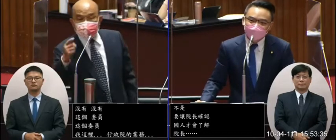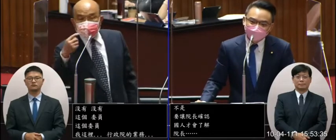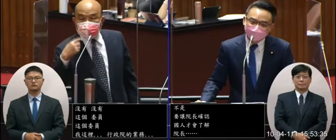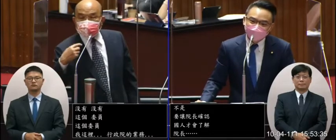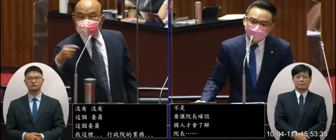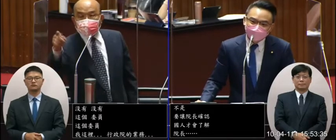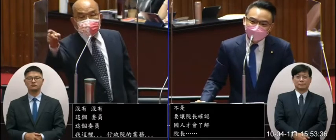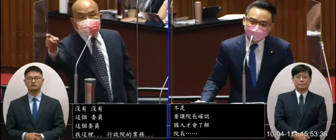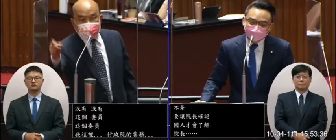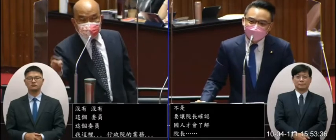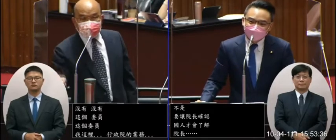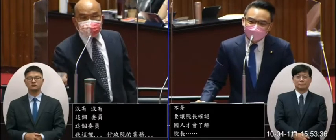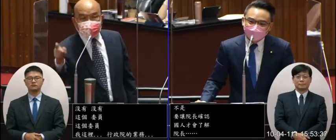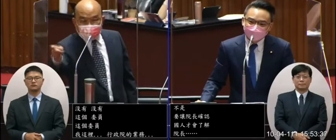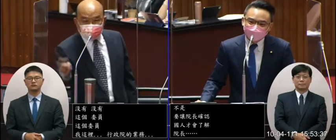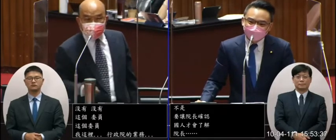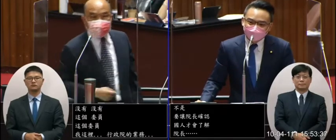好，谢谢。